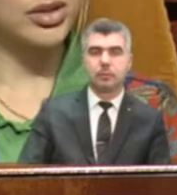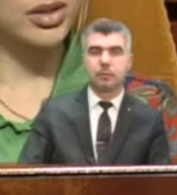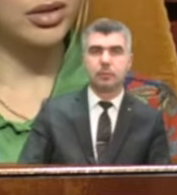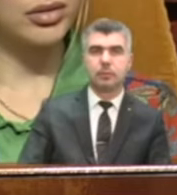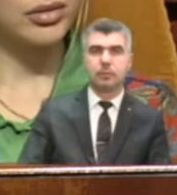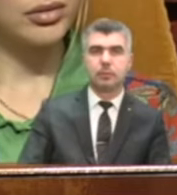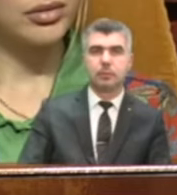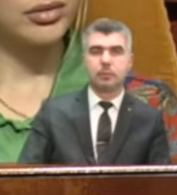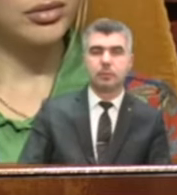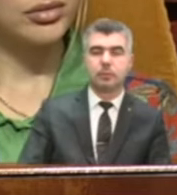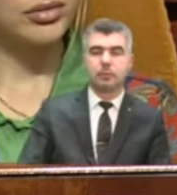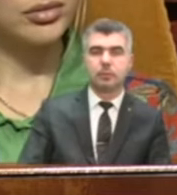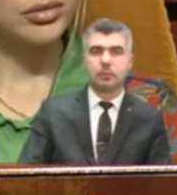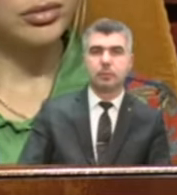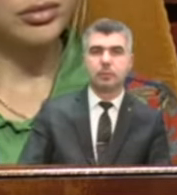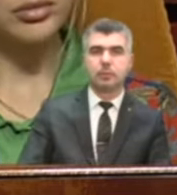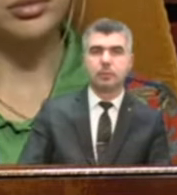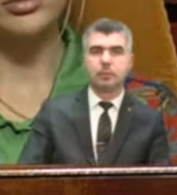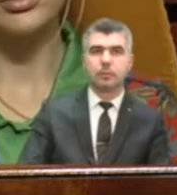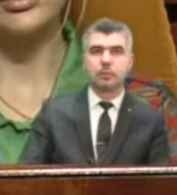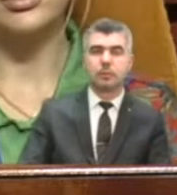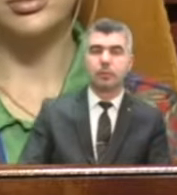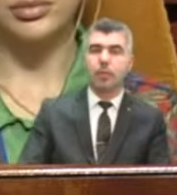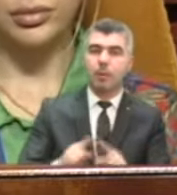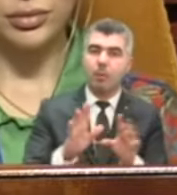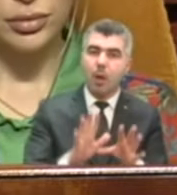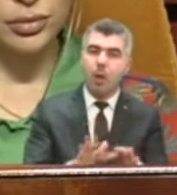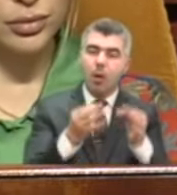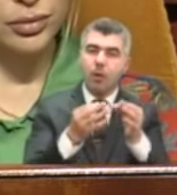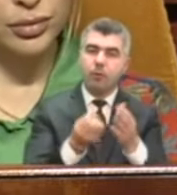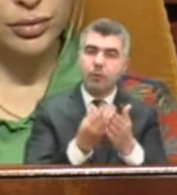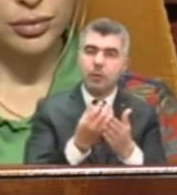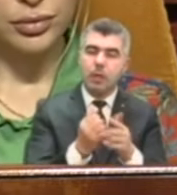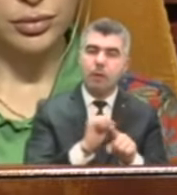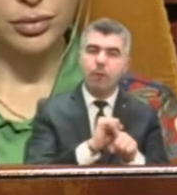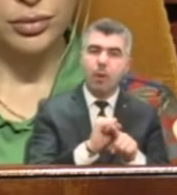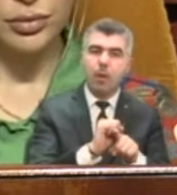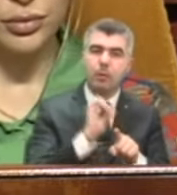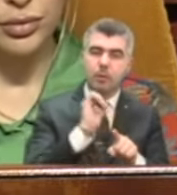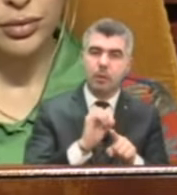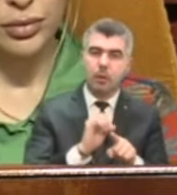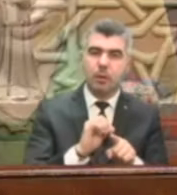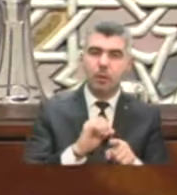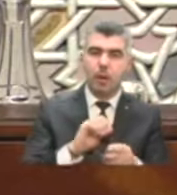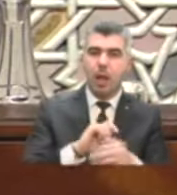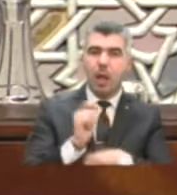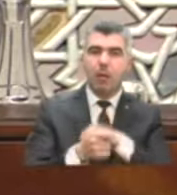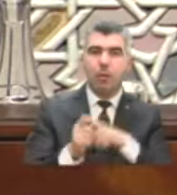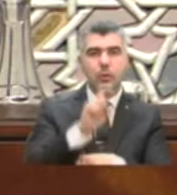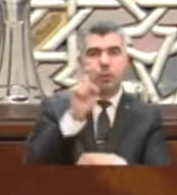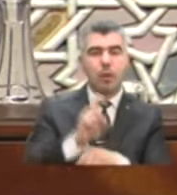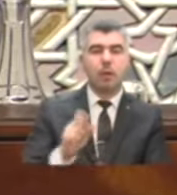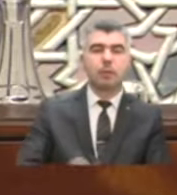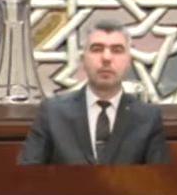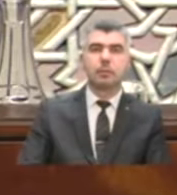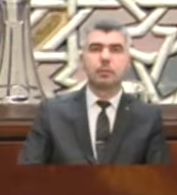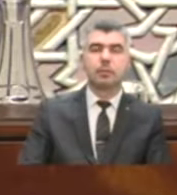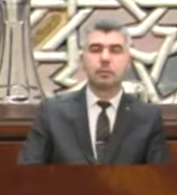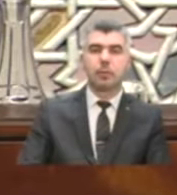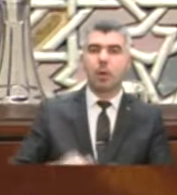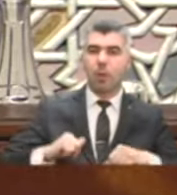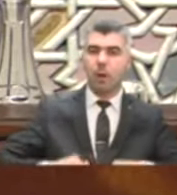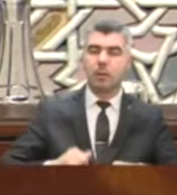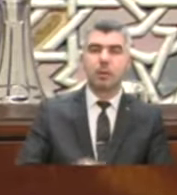أعطيو الميكرو. تفضل. حول إحداث مراكز التربية والتكوين بالعالم القروي السيدة الوزيرة نسائلكم. سيد